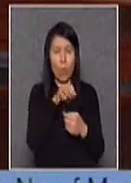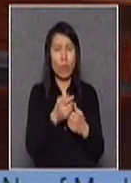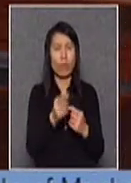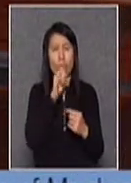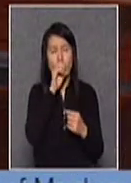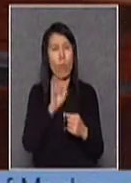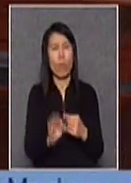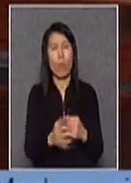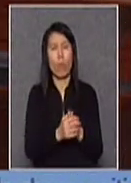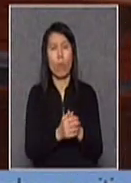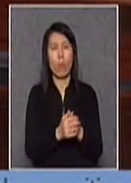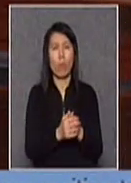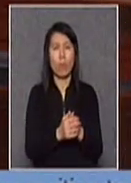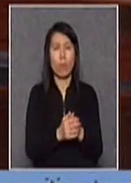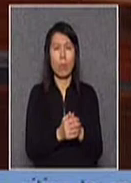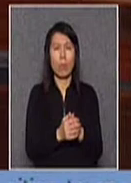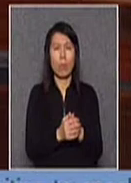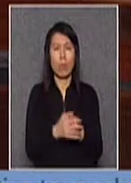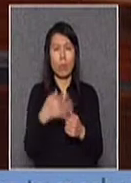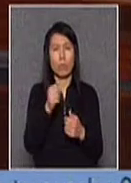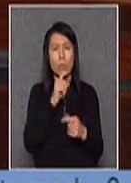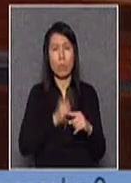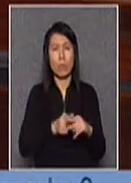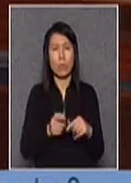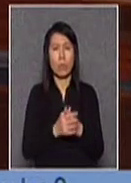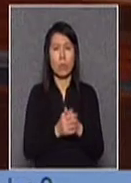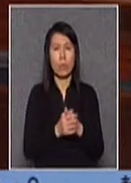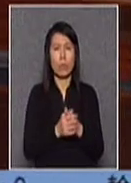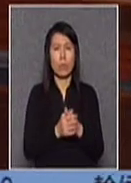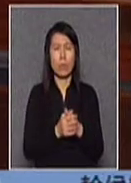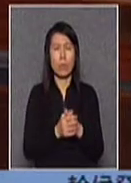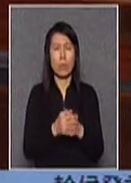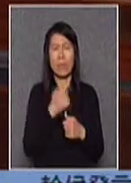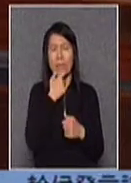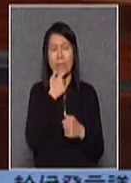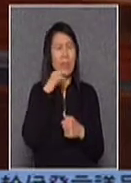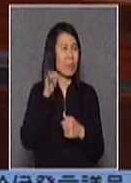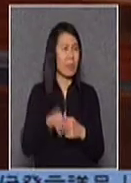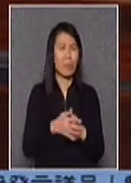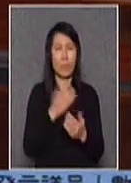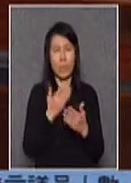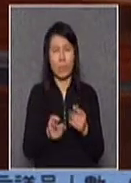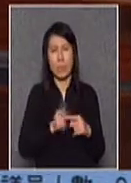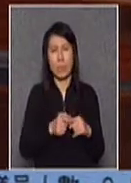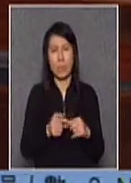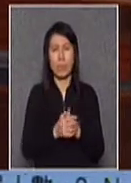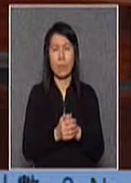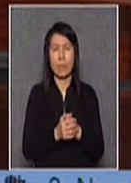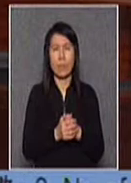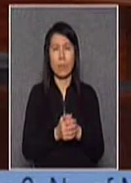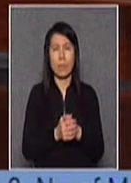以主席，即其實很諷刺的，今天討論這個問題。但是當